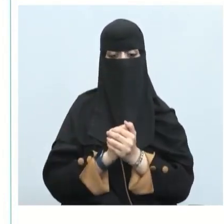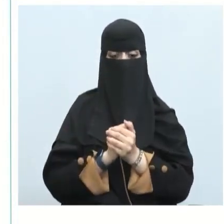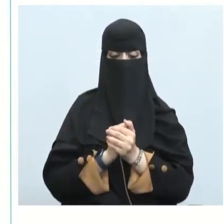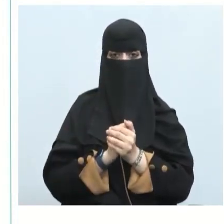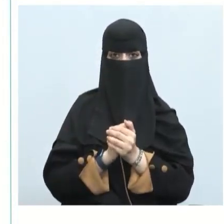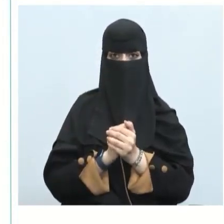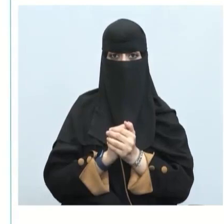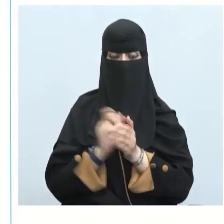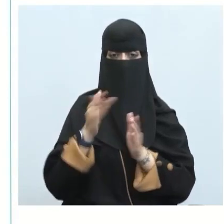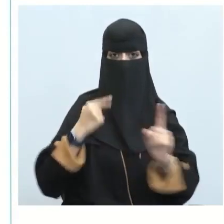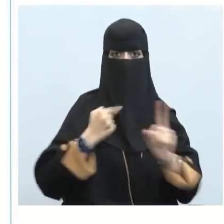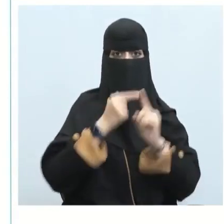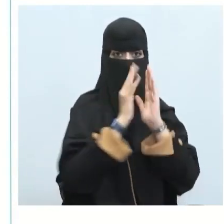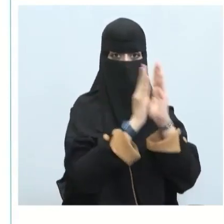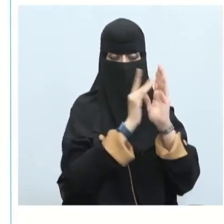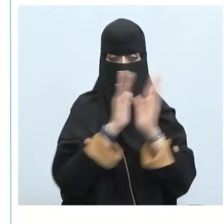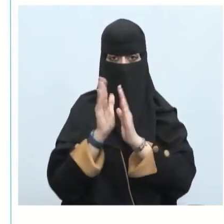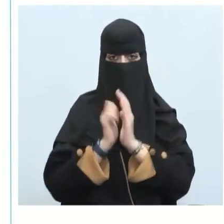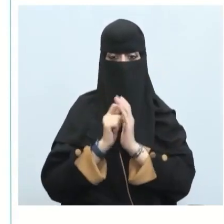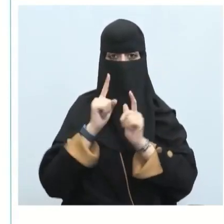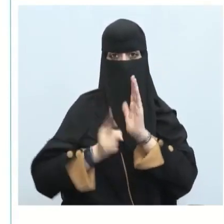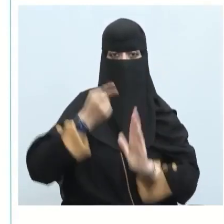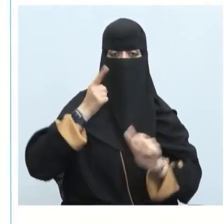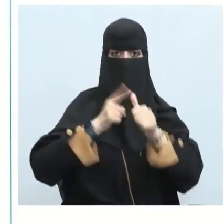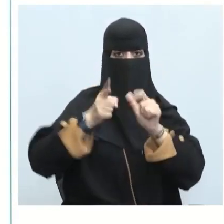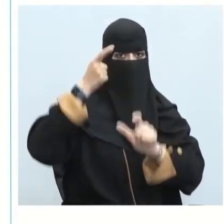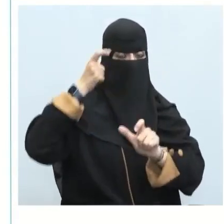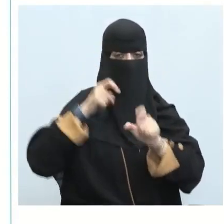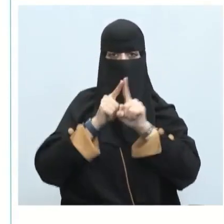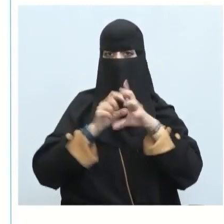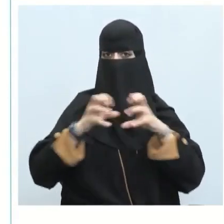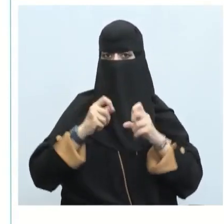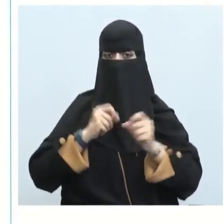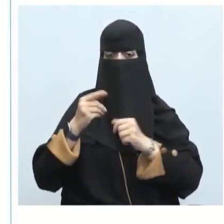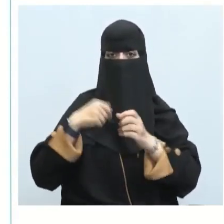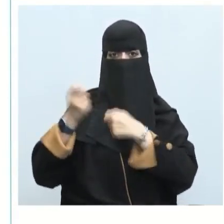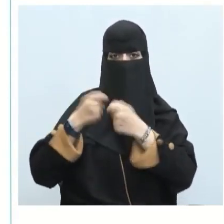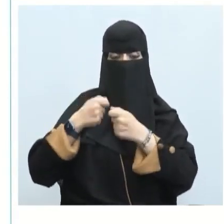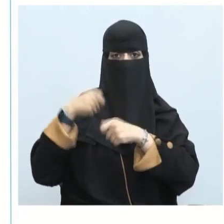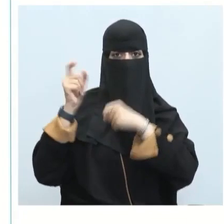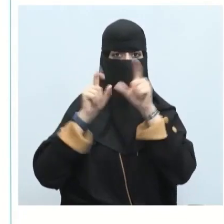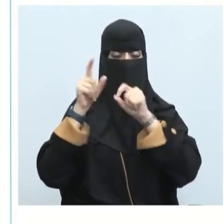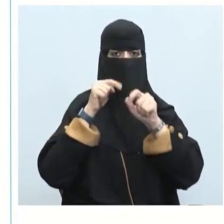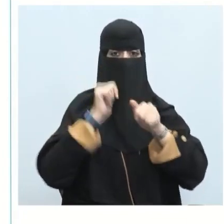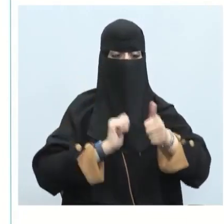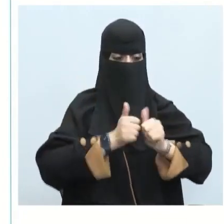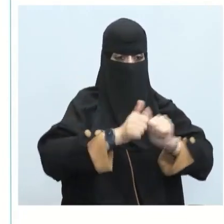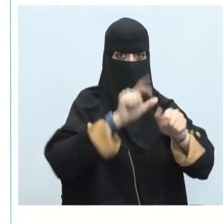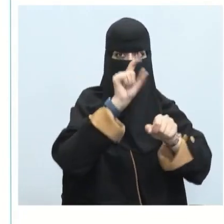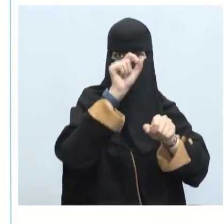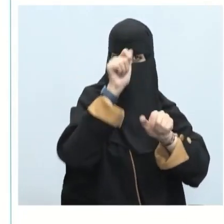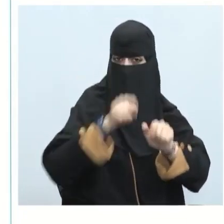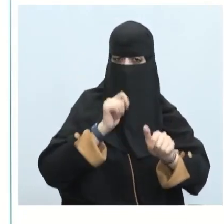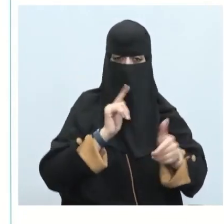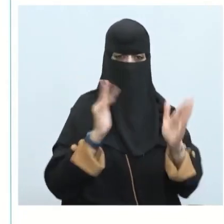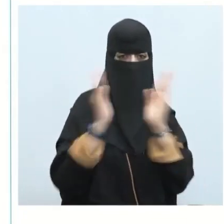الالكتروني اهداف الوحده اولا مفهوم التسويق الالكتروني ومميزاته والتحديات التي يواجهها